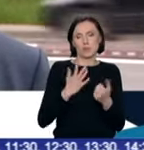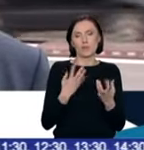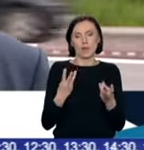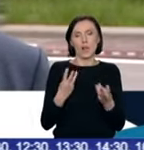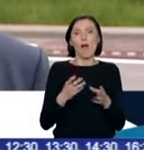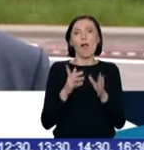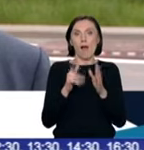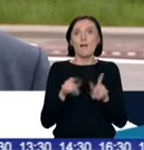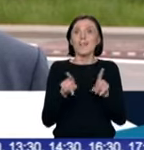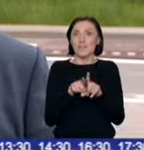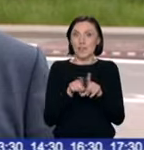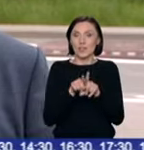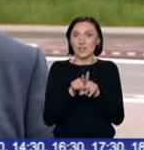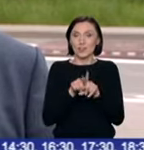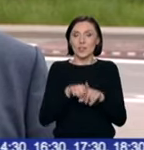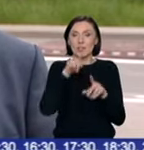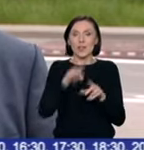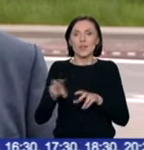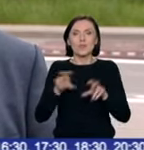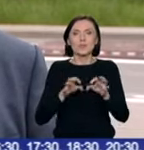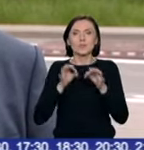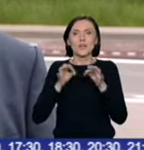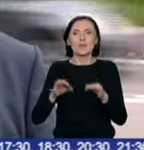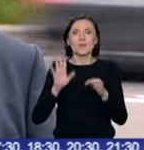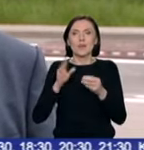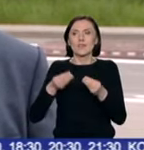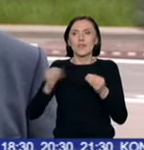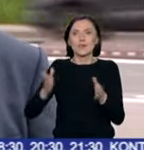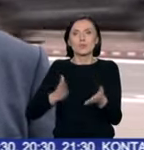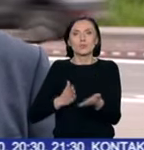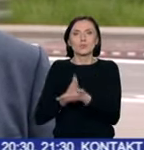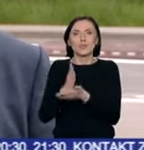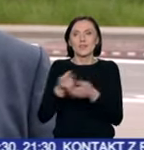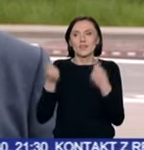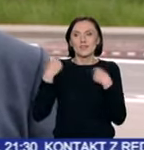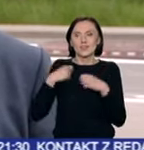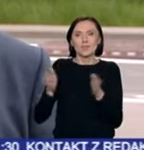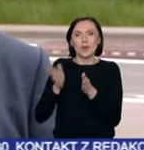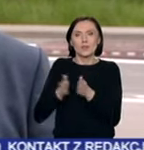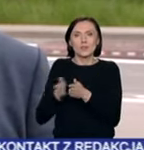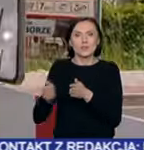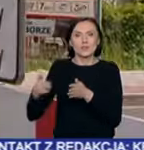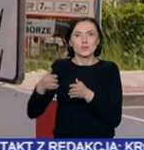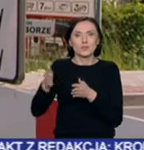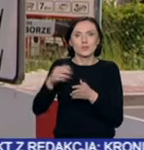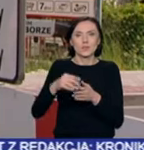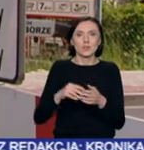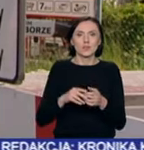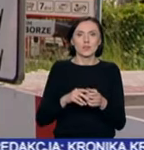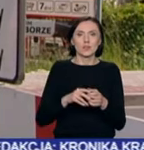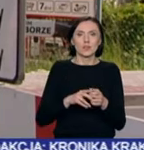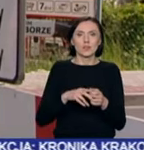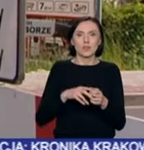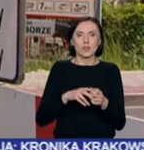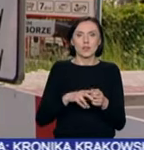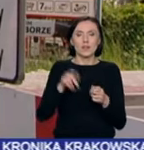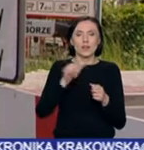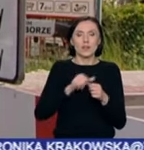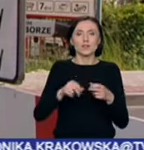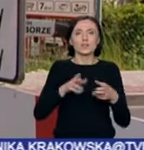i też natężeniem ruchu odbywa się ruch na tej drodze krajowej 28. To jest takim kręgosłupem